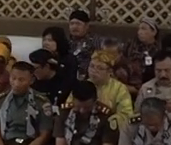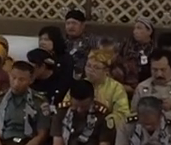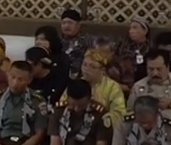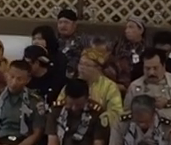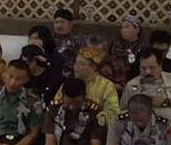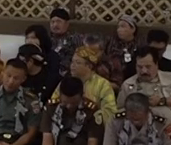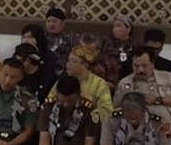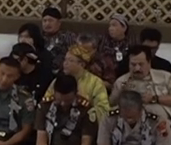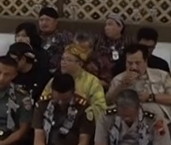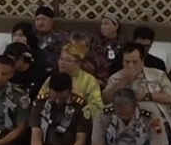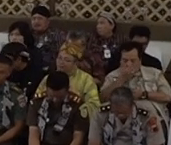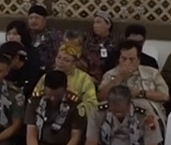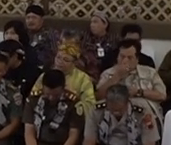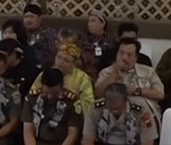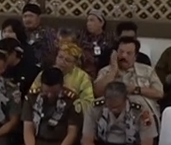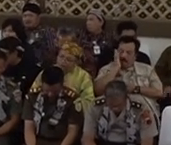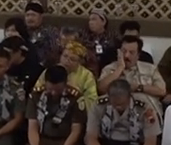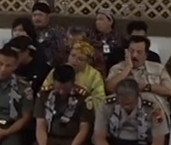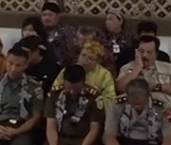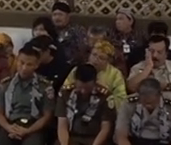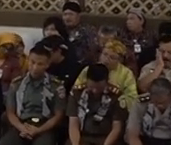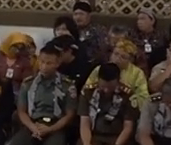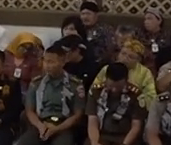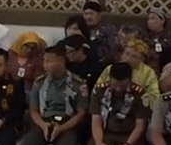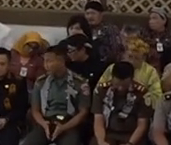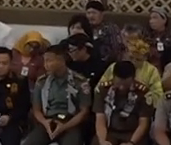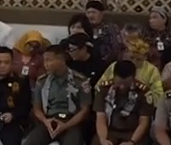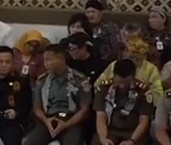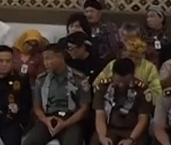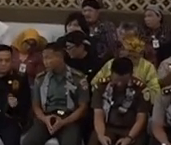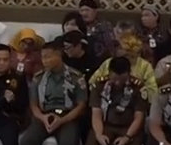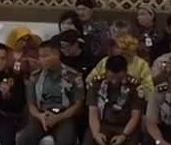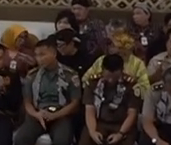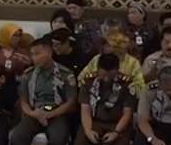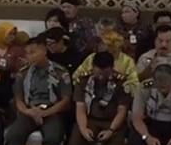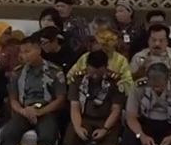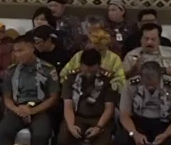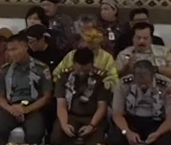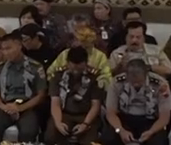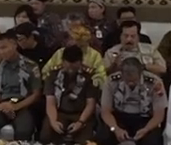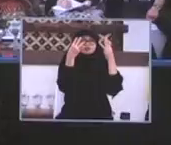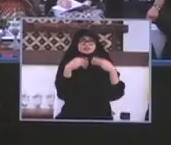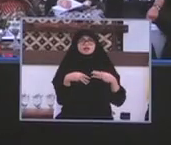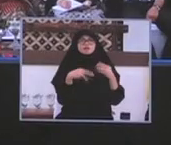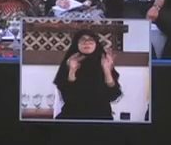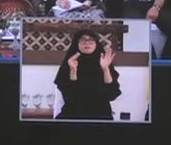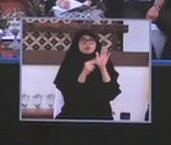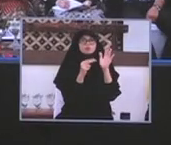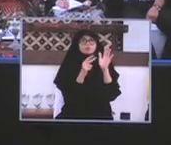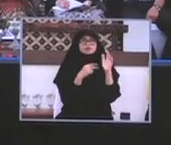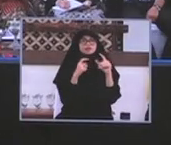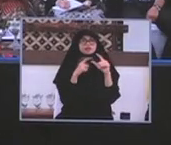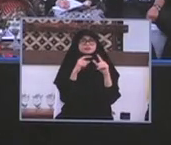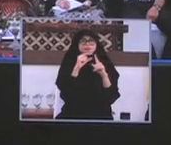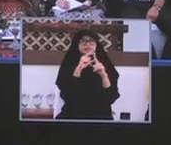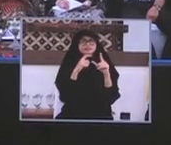ya saran-saran kalau boleh jenengan Pasang nomor WA nomor SMS band